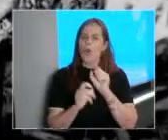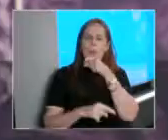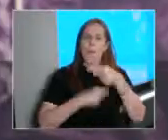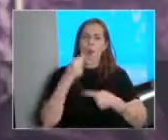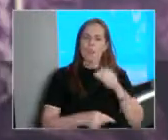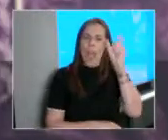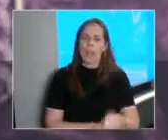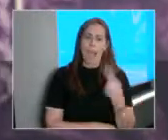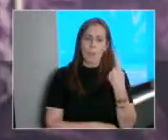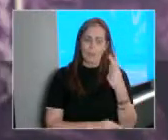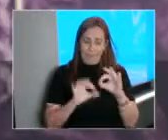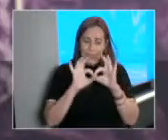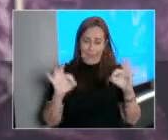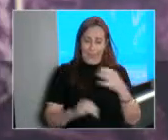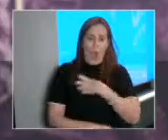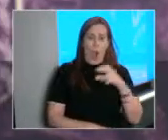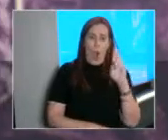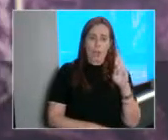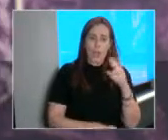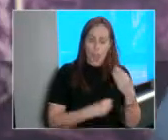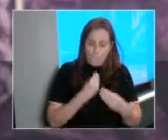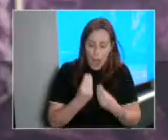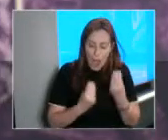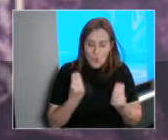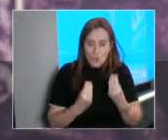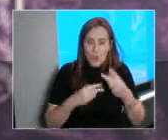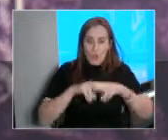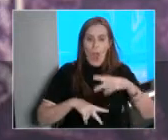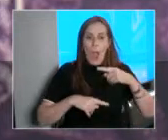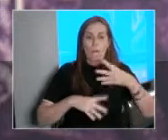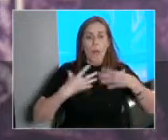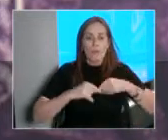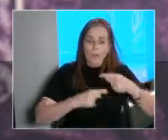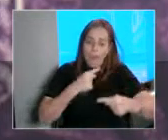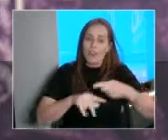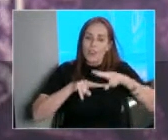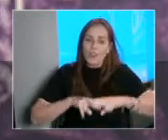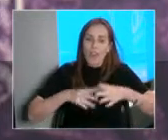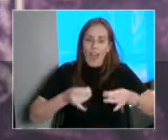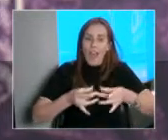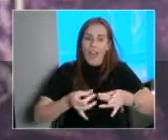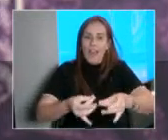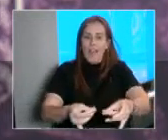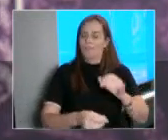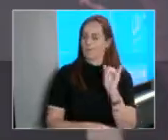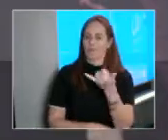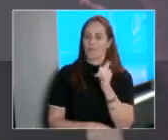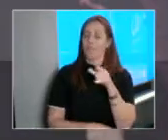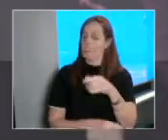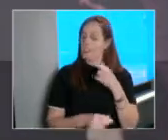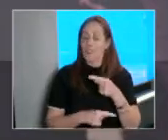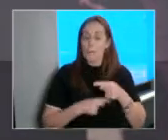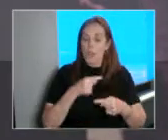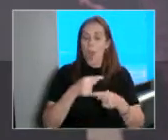של אדם אחד, של אדמונד רוטשילד, למעשה למורשת של משפחה ששושלת שלמה. כולם נדבקו בחיידה כזה. לגמרי, לגמרי. וזה